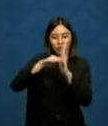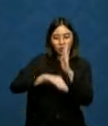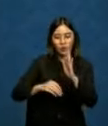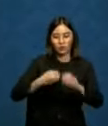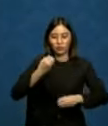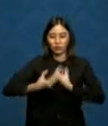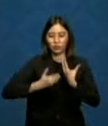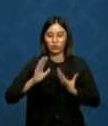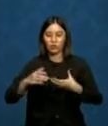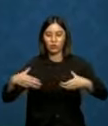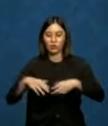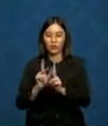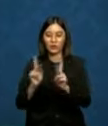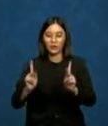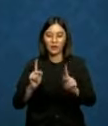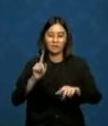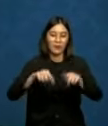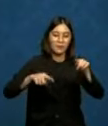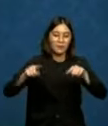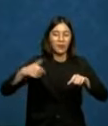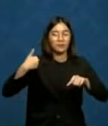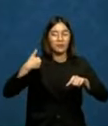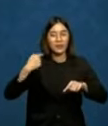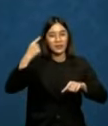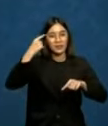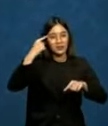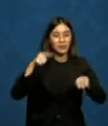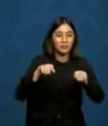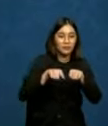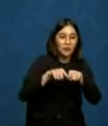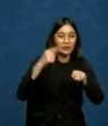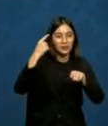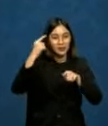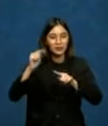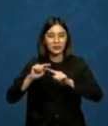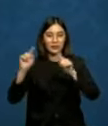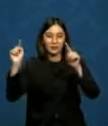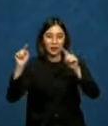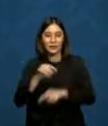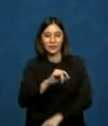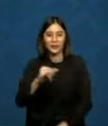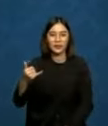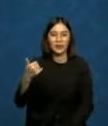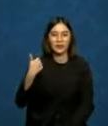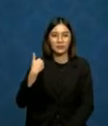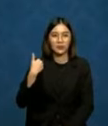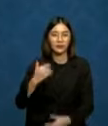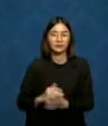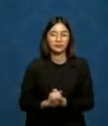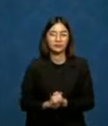ของคณะกรรมการในหลากหลายซึ่งเห็นด้วยแล้วก็ไม่เห็นด้วยในบางกรณี